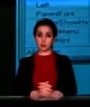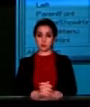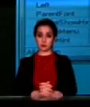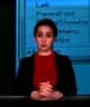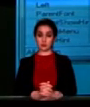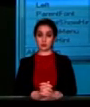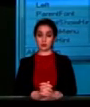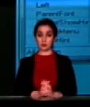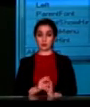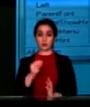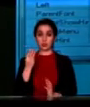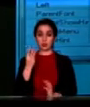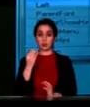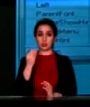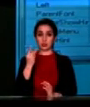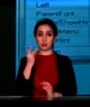Demak, uni shriftini